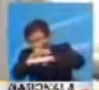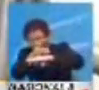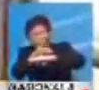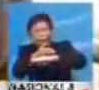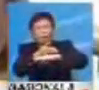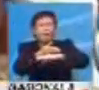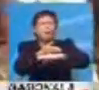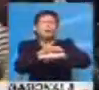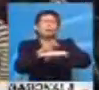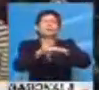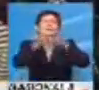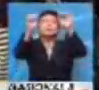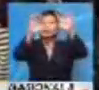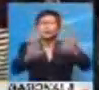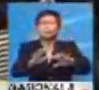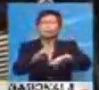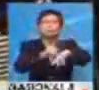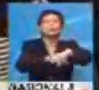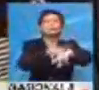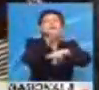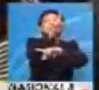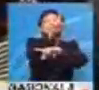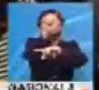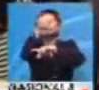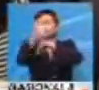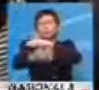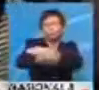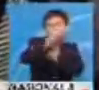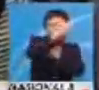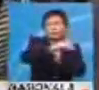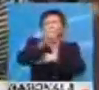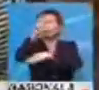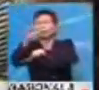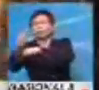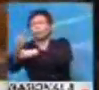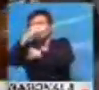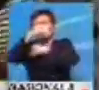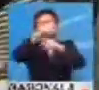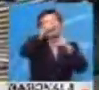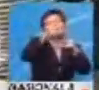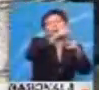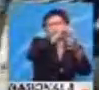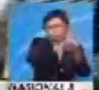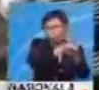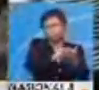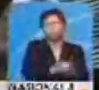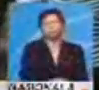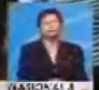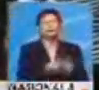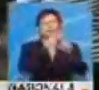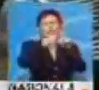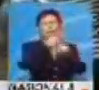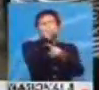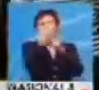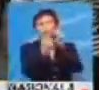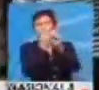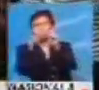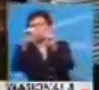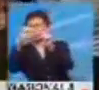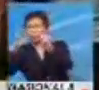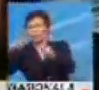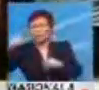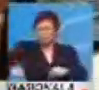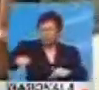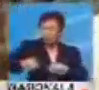palang dua sah alam antara jam 01.10 pagi dan 2 pagi pada acara tersebut pada November 2013